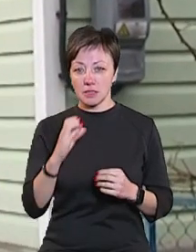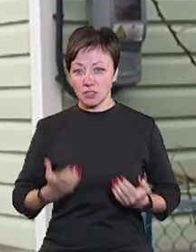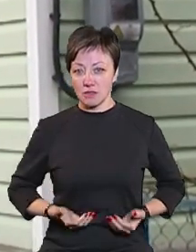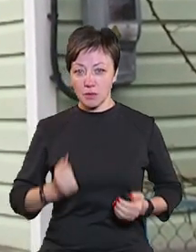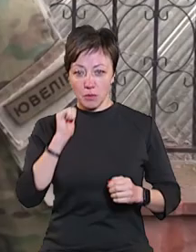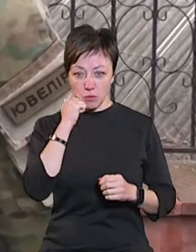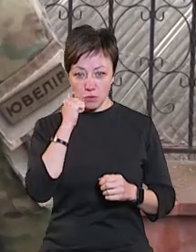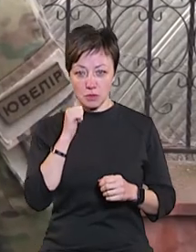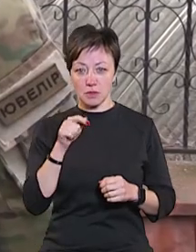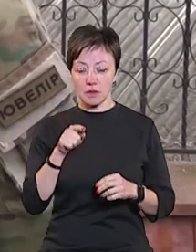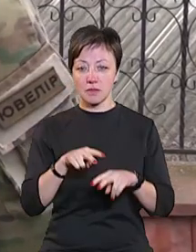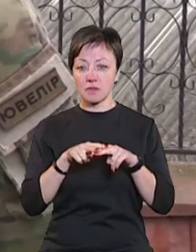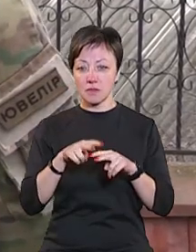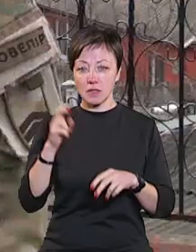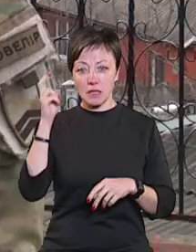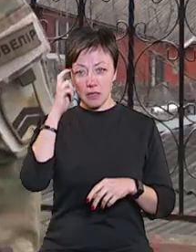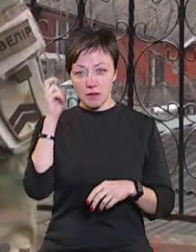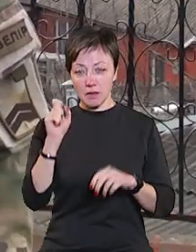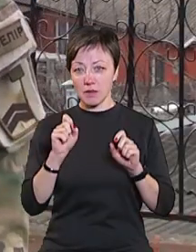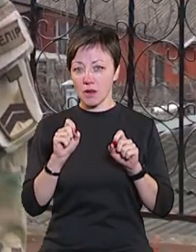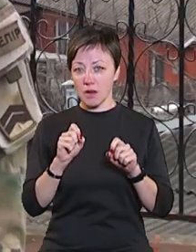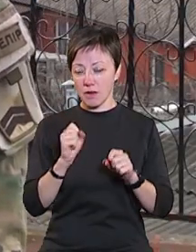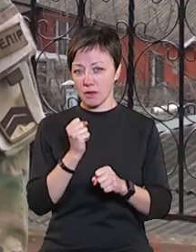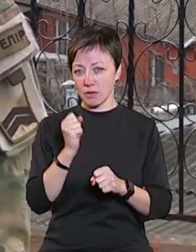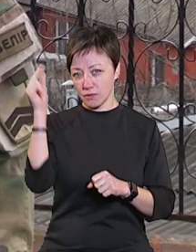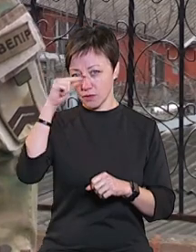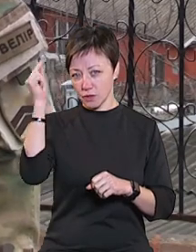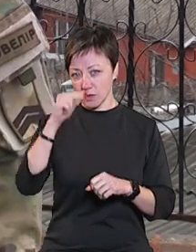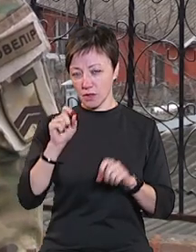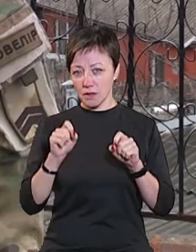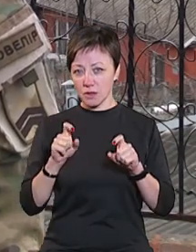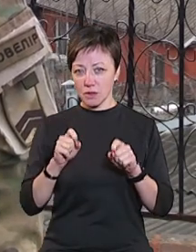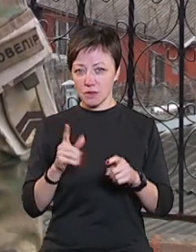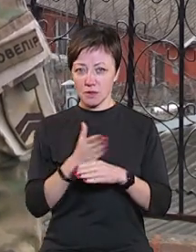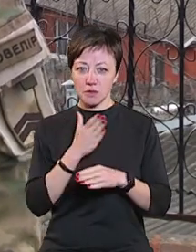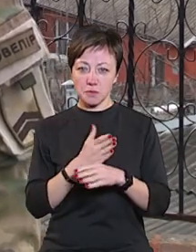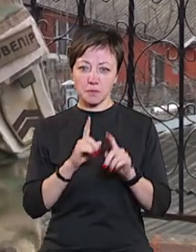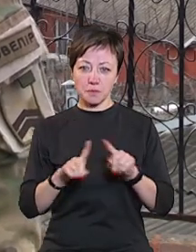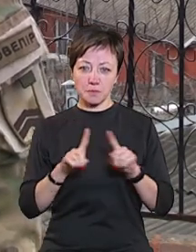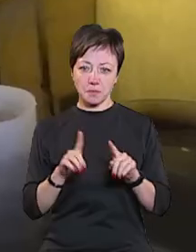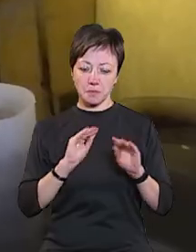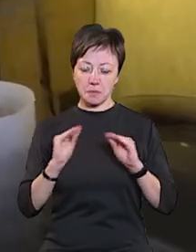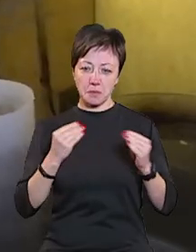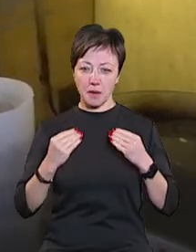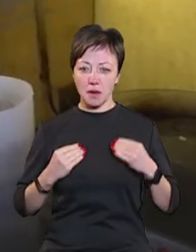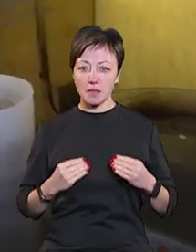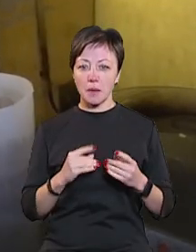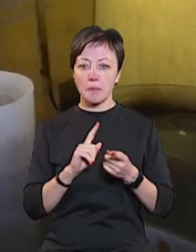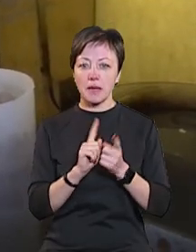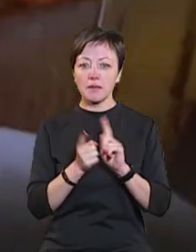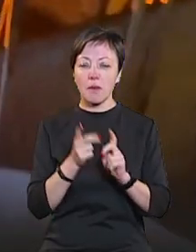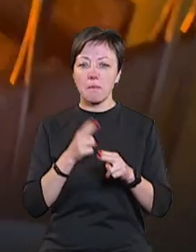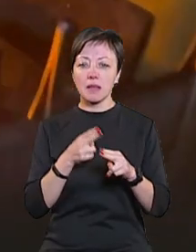Розповідає, у столиці вивчився на ювеліра. Мені подобалось найбільше виготовляти це ексклюзивні вироби. Перетворювати метал